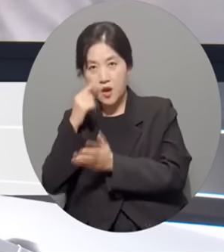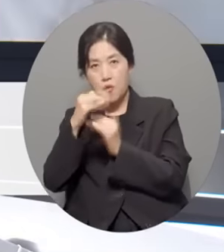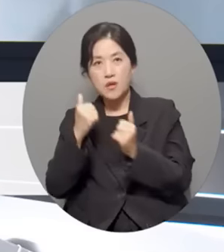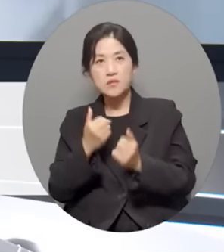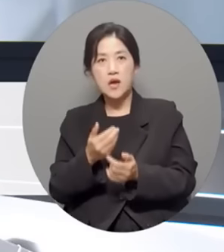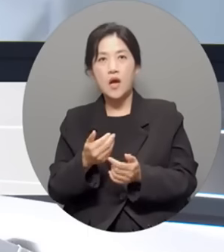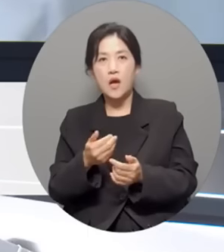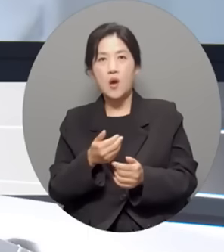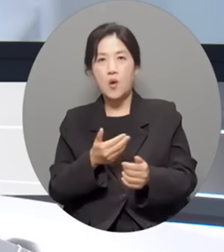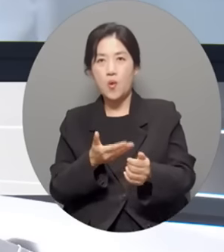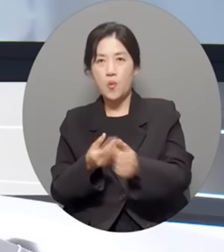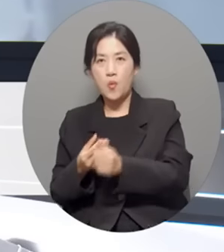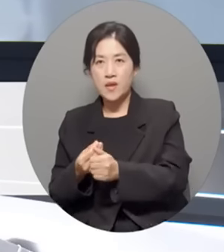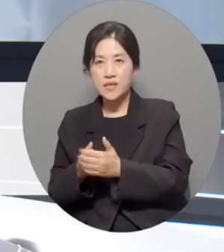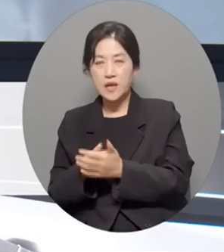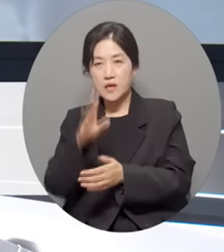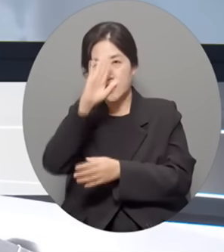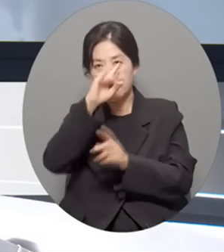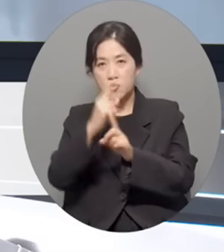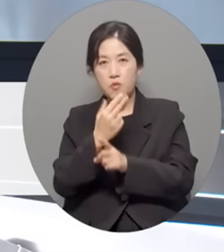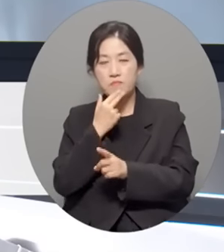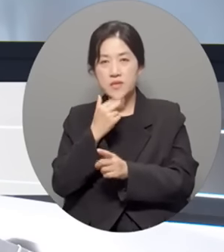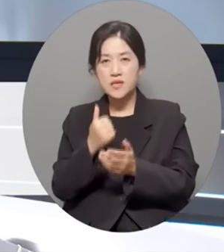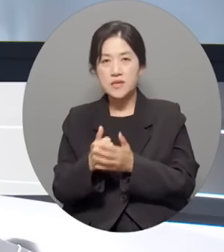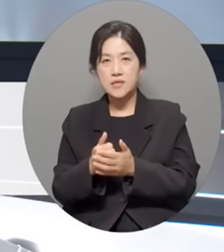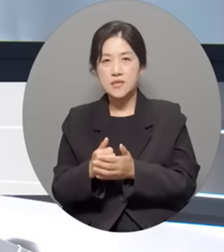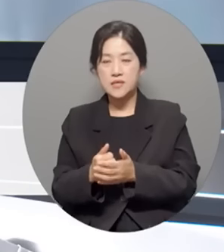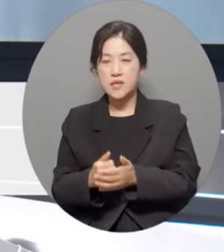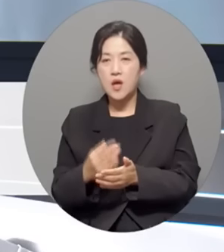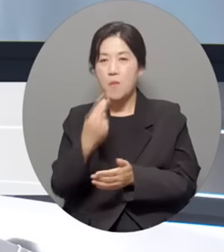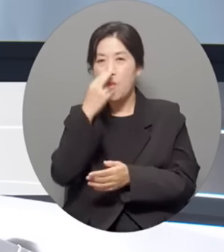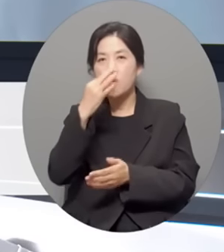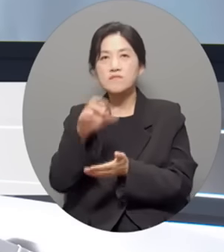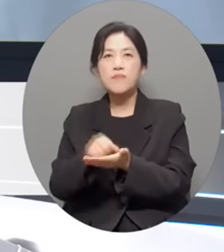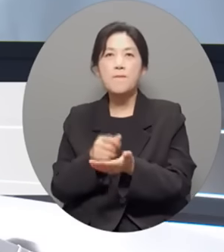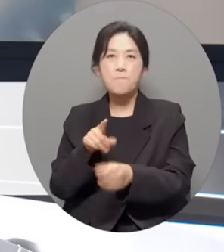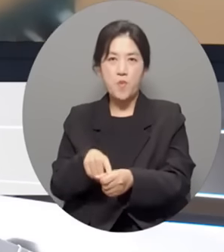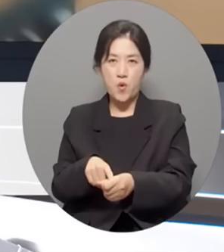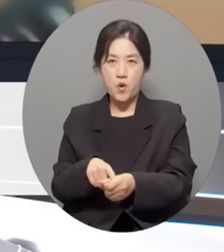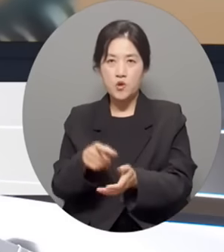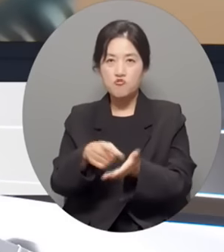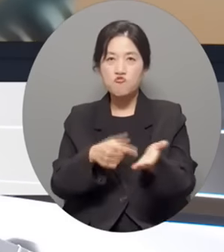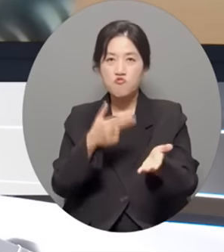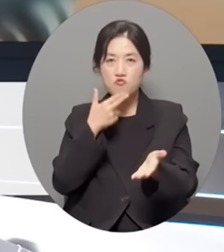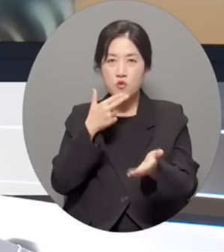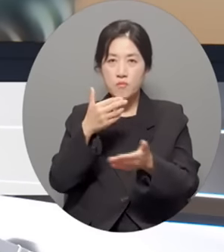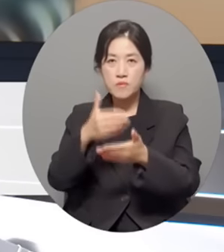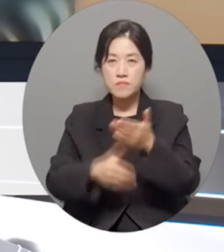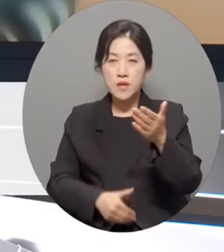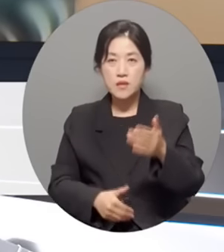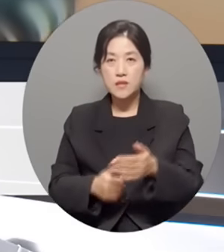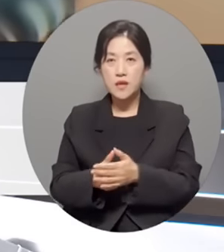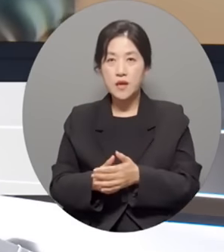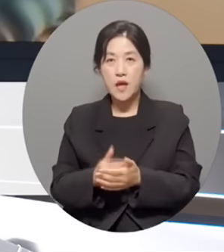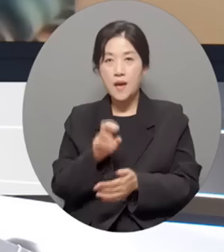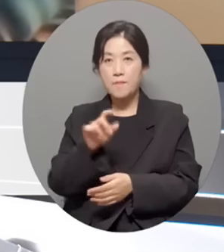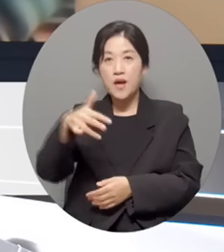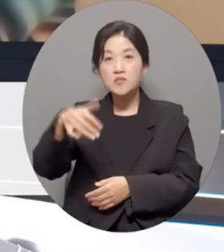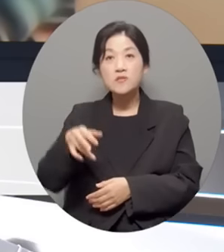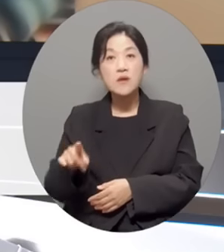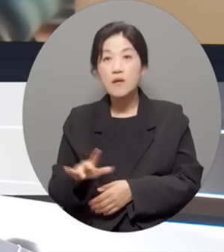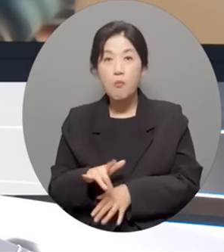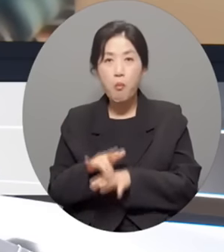그랬을까요 치료도 하지 않고 실손보험금을 타내려고 했던 건데 수술을 안 했으니 남는 마취제는 또 어디로